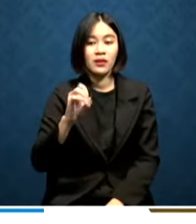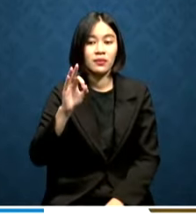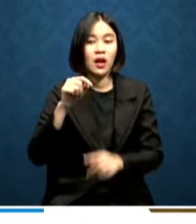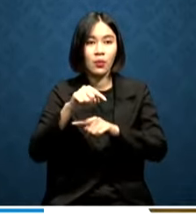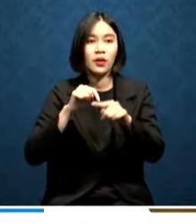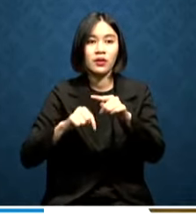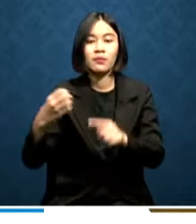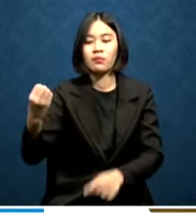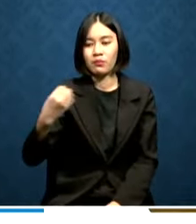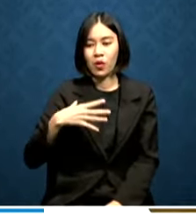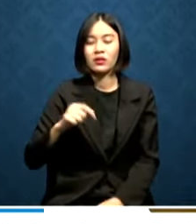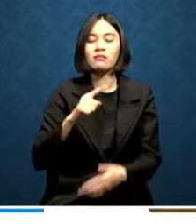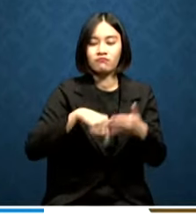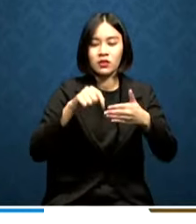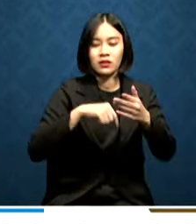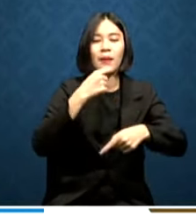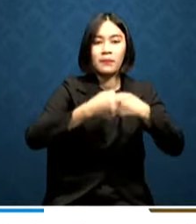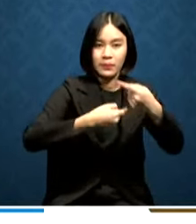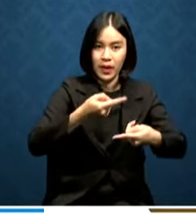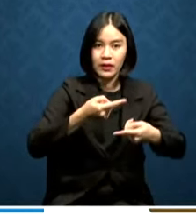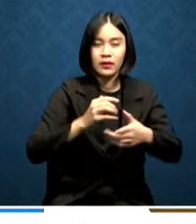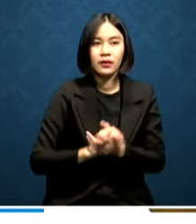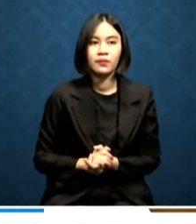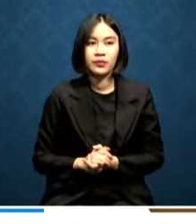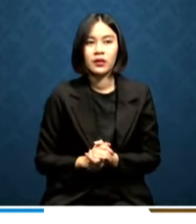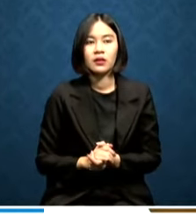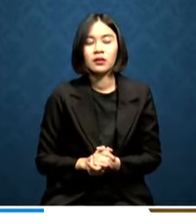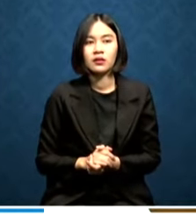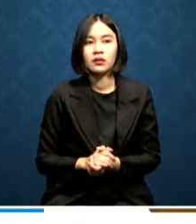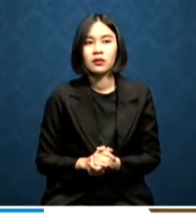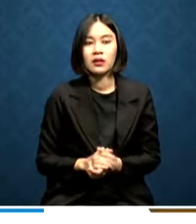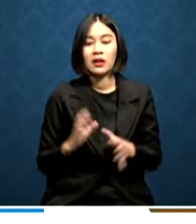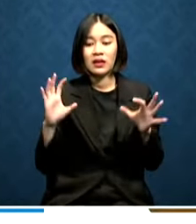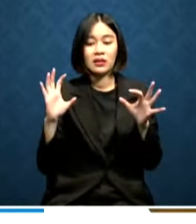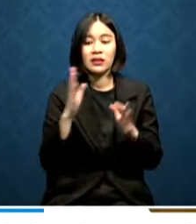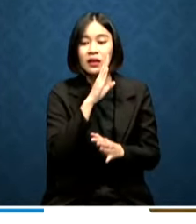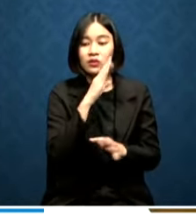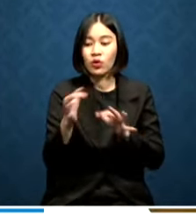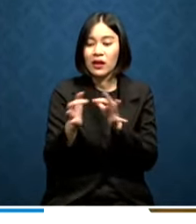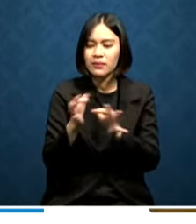89% นะครับจะออกมาใช้สิทธิ์พอทราบแต่ดังนั้นเนี่ยการให้ทราบถึงว่าเกี่ยวข้องอะไรประชา